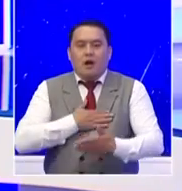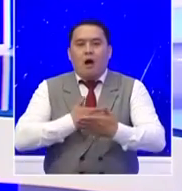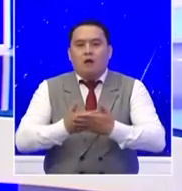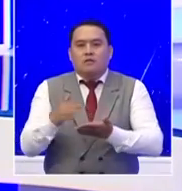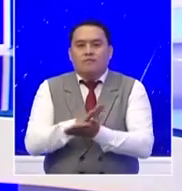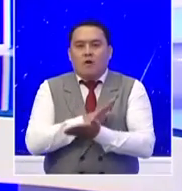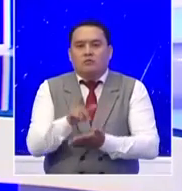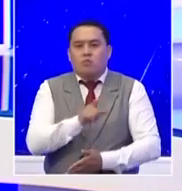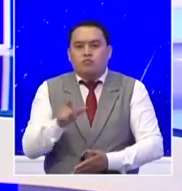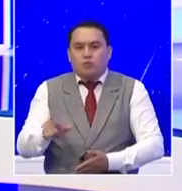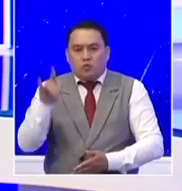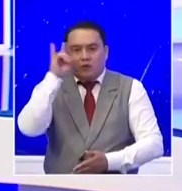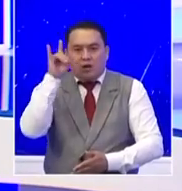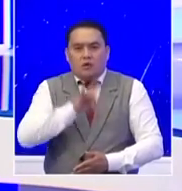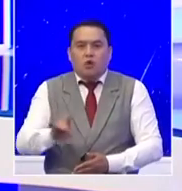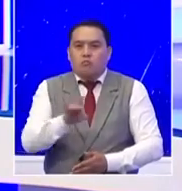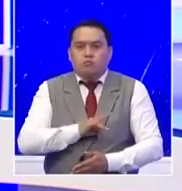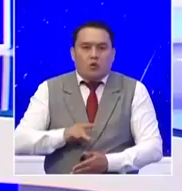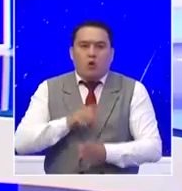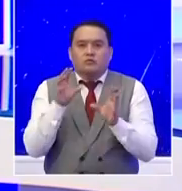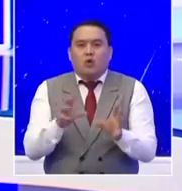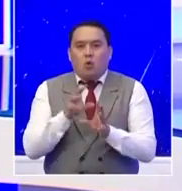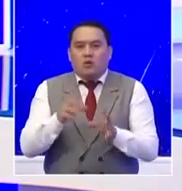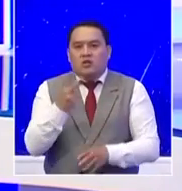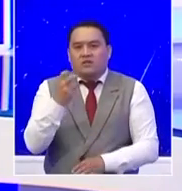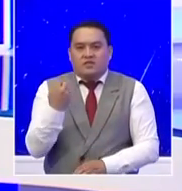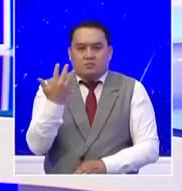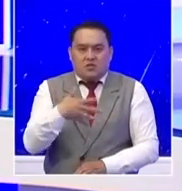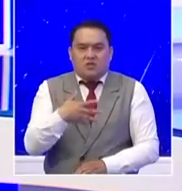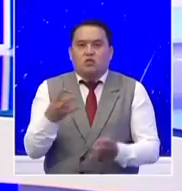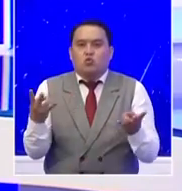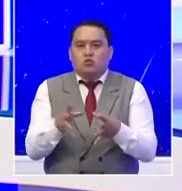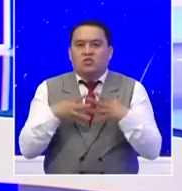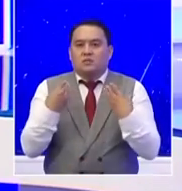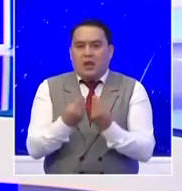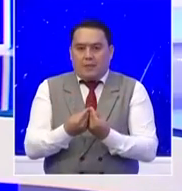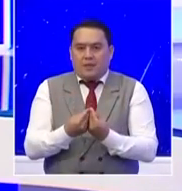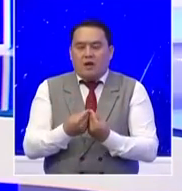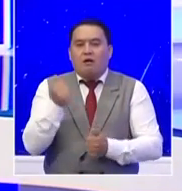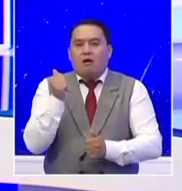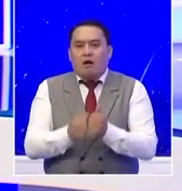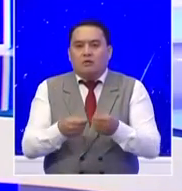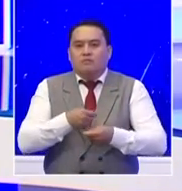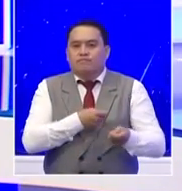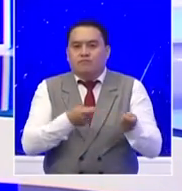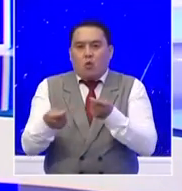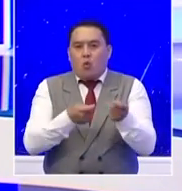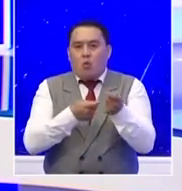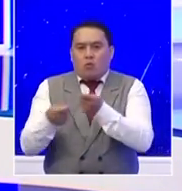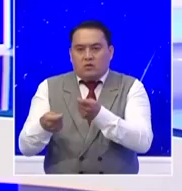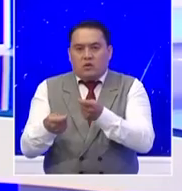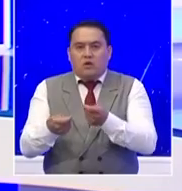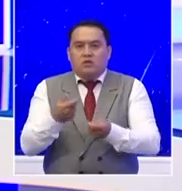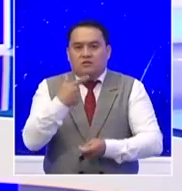Волонтеры Сарканского района взяли под свою постоянную опеку уже 250 нуждающихся семей. Ежедневно они развозят продуктовые наборы